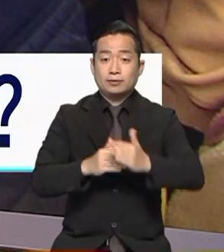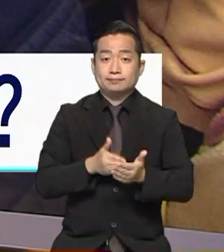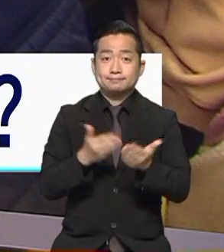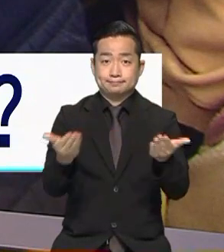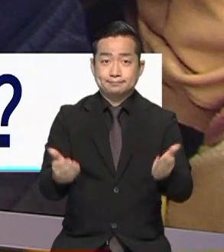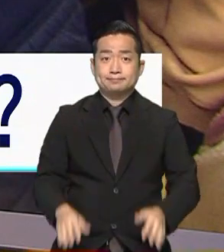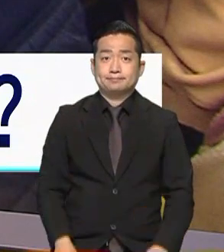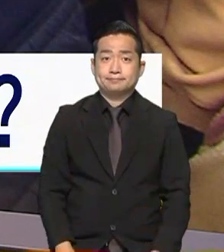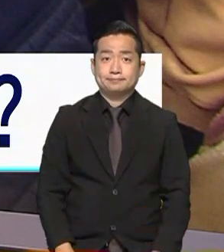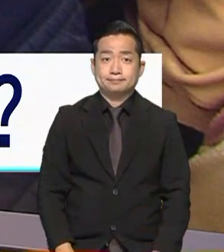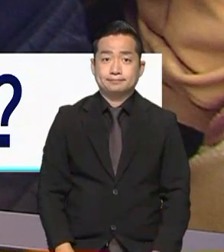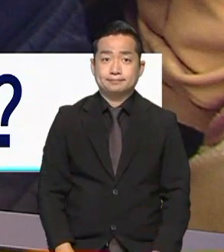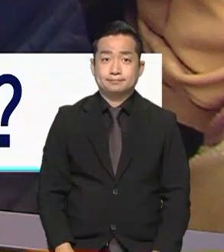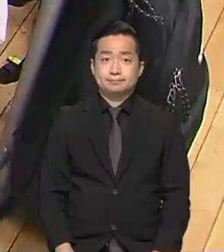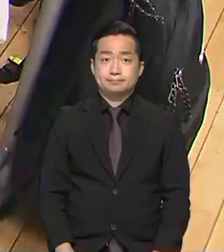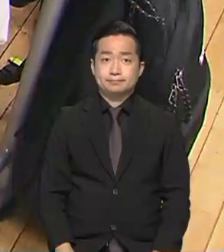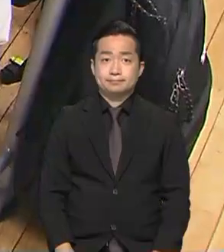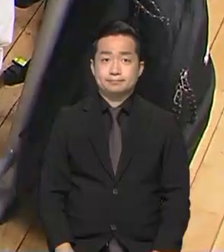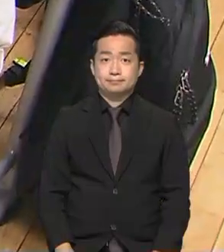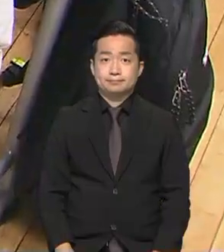기자입니다.